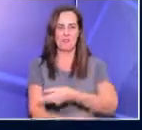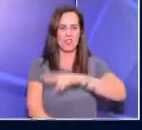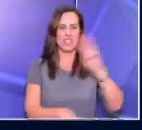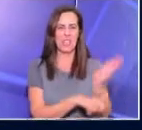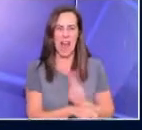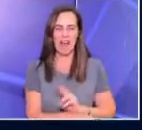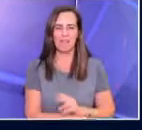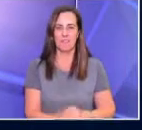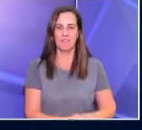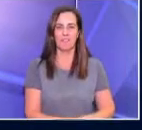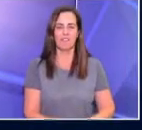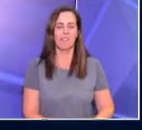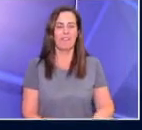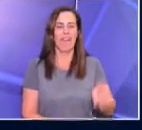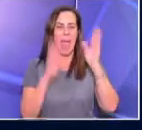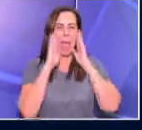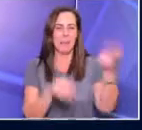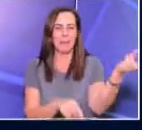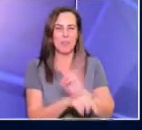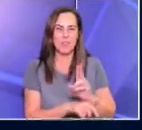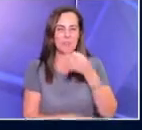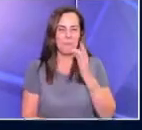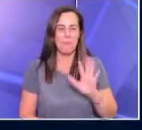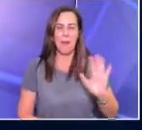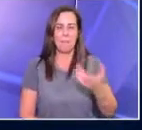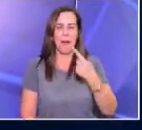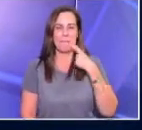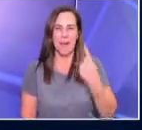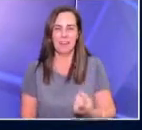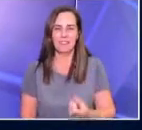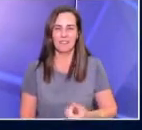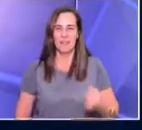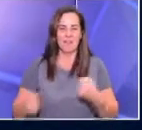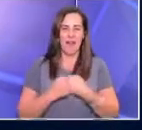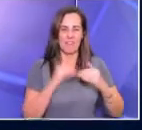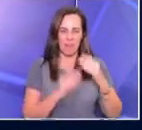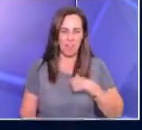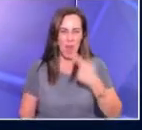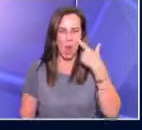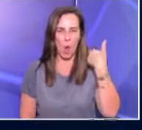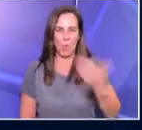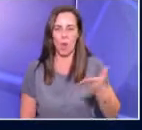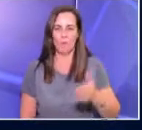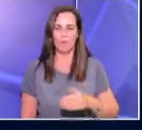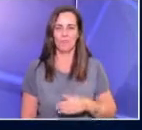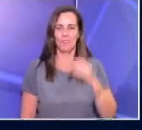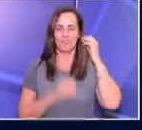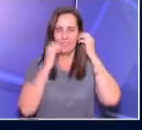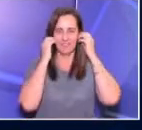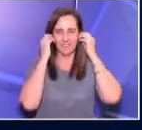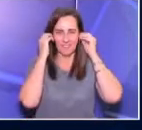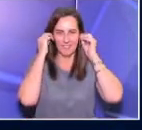שקרים, אכלתם את הלוקשים של זמיר, מה אמרתם, מאבק צמוד, אני לא רואה אותו. לא, כולם אכלו את הלוקשים. השארתי